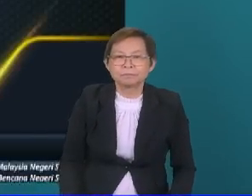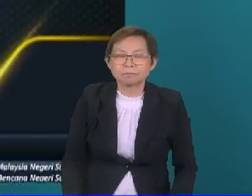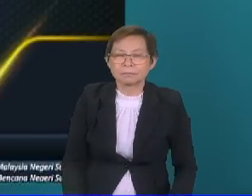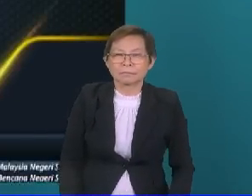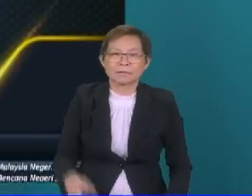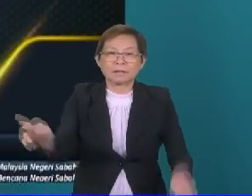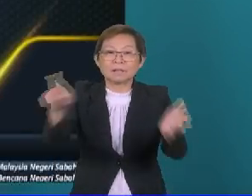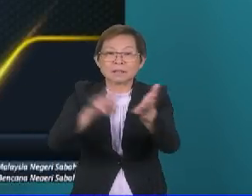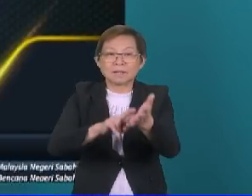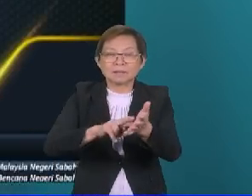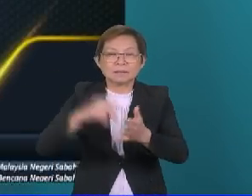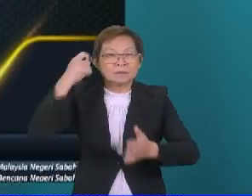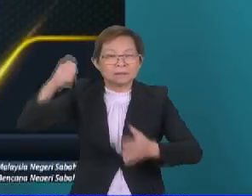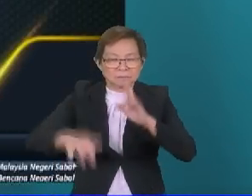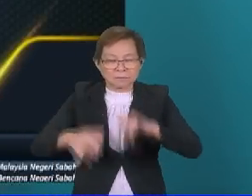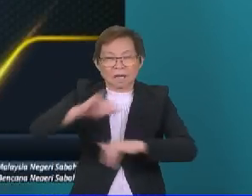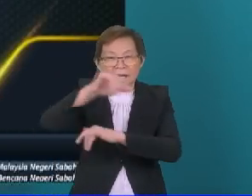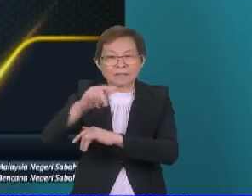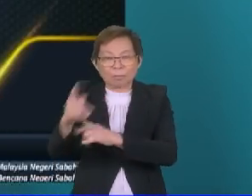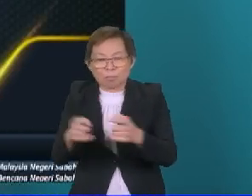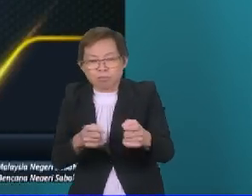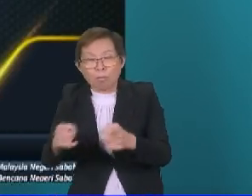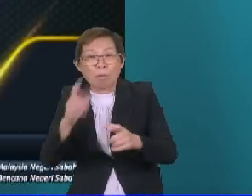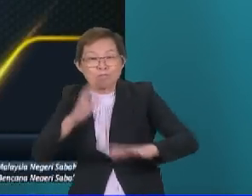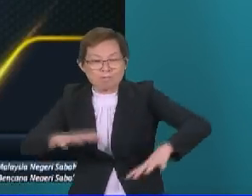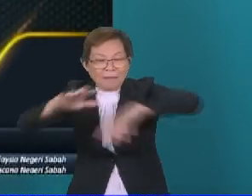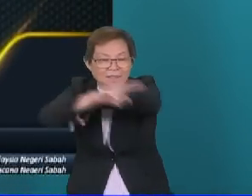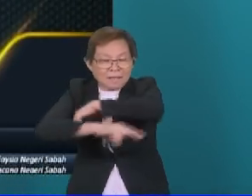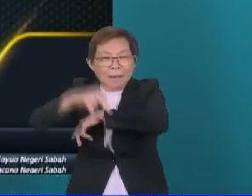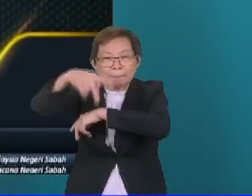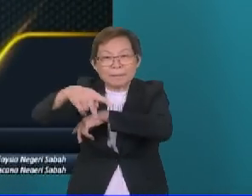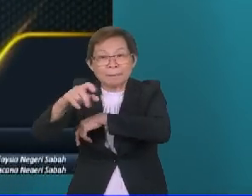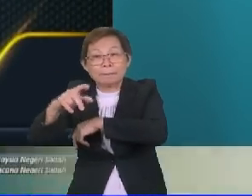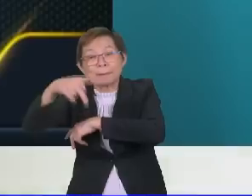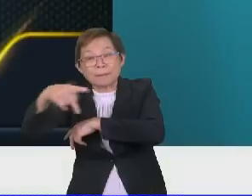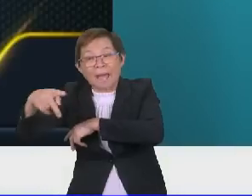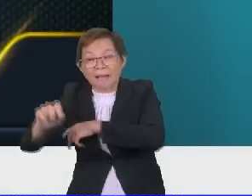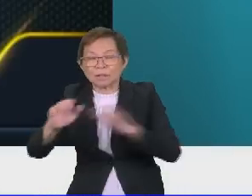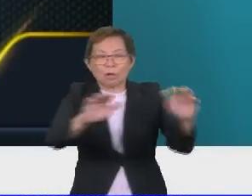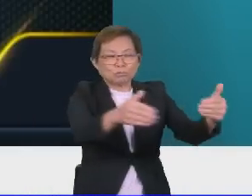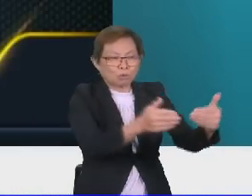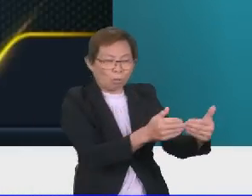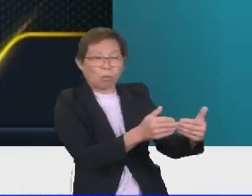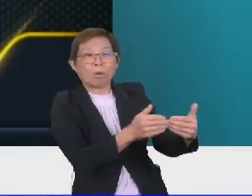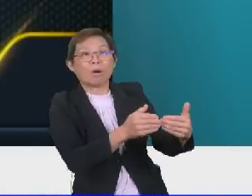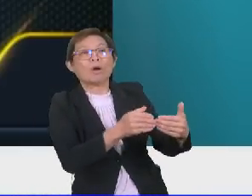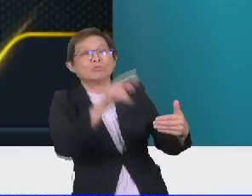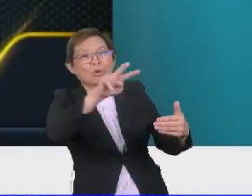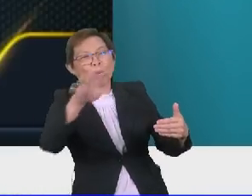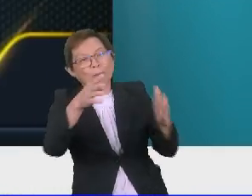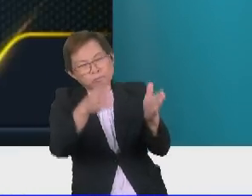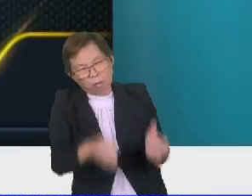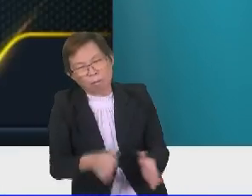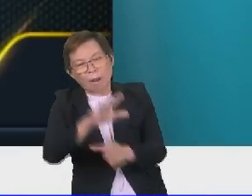menurut kenyataan sekretariat jabatan kuasa pengurusan bencana Negeri PPS berkenaan ditutup selepas 24 penduduk